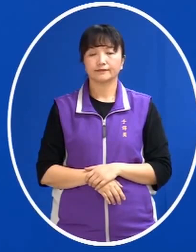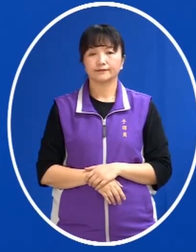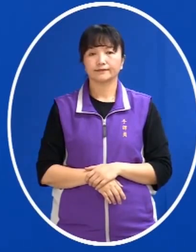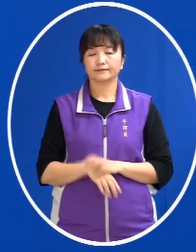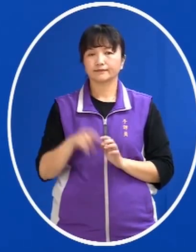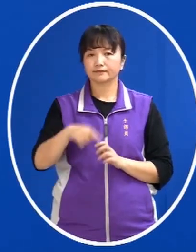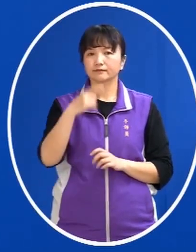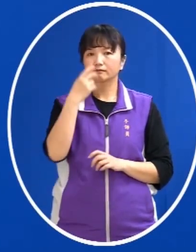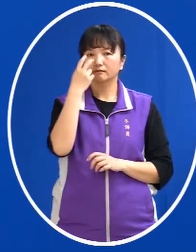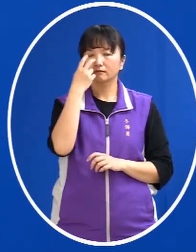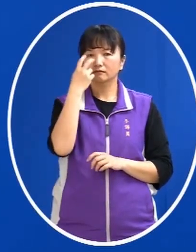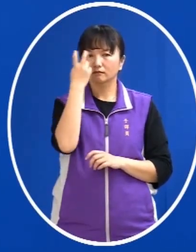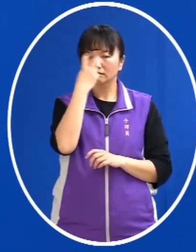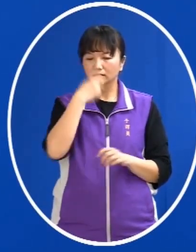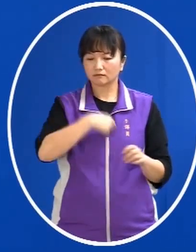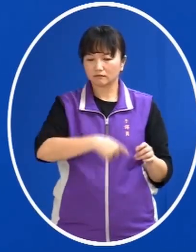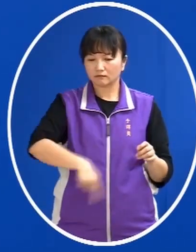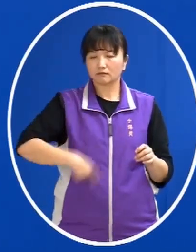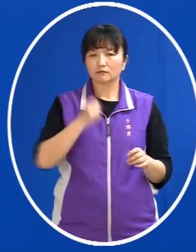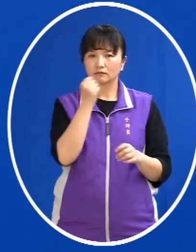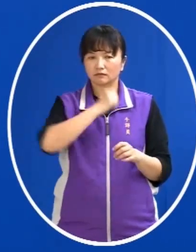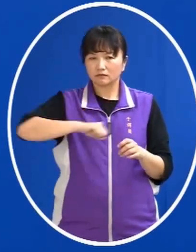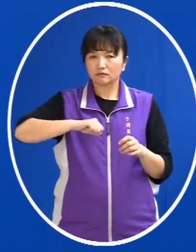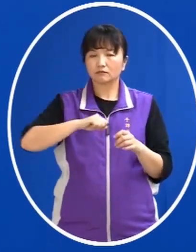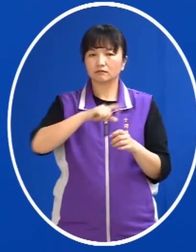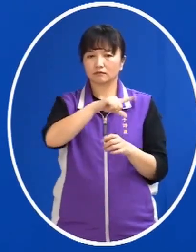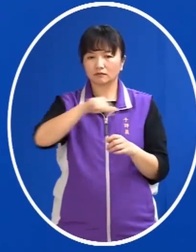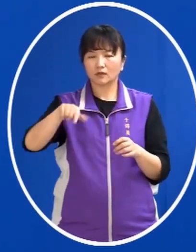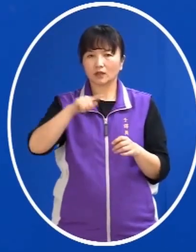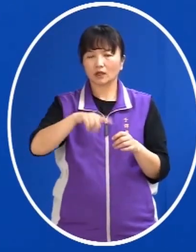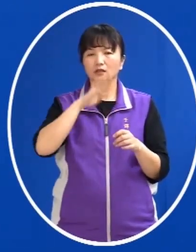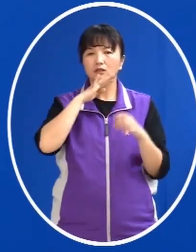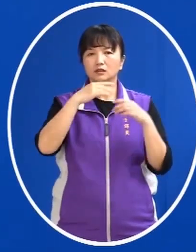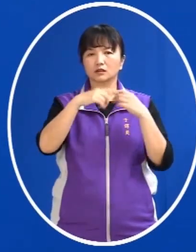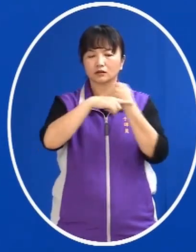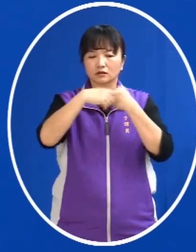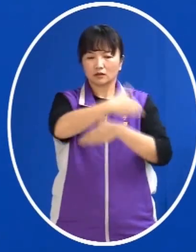这个检验的抗体检验也是一样，不止在一个实验室